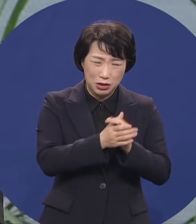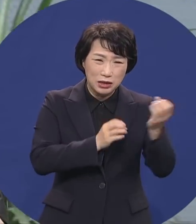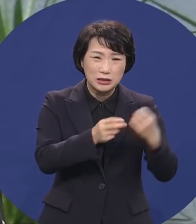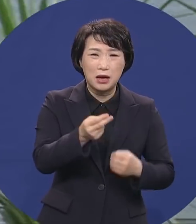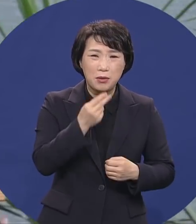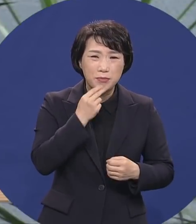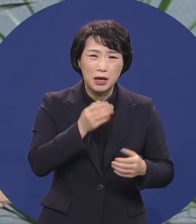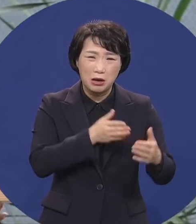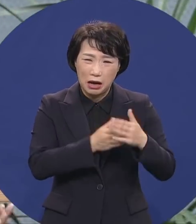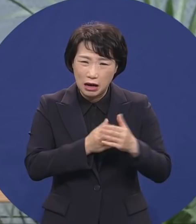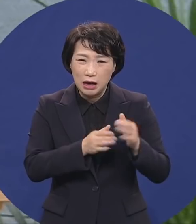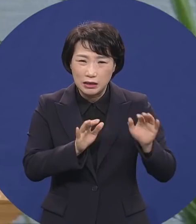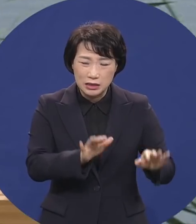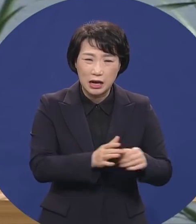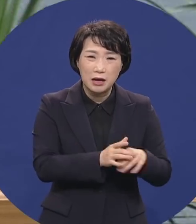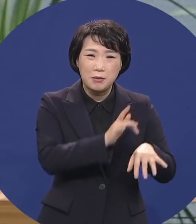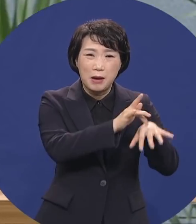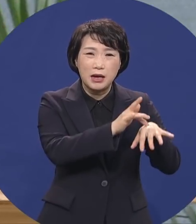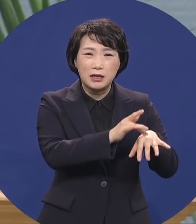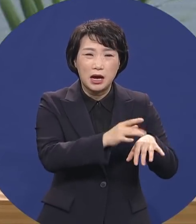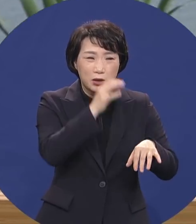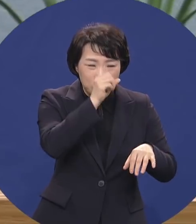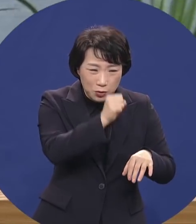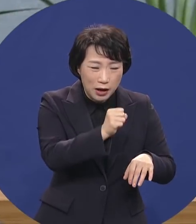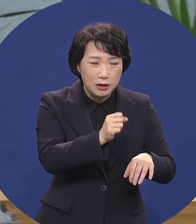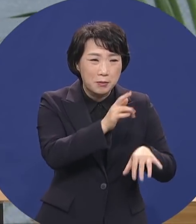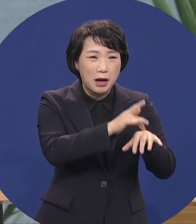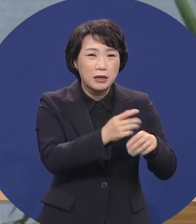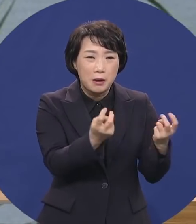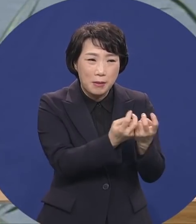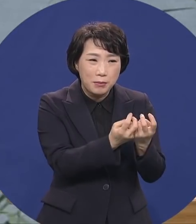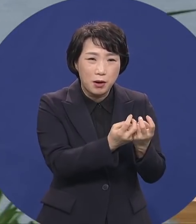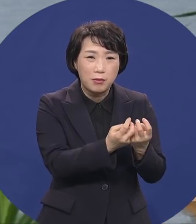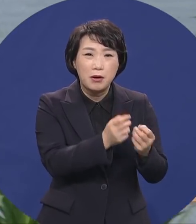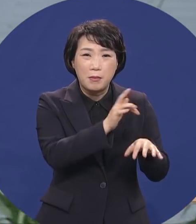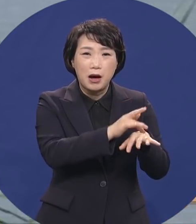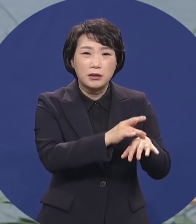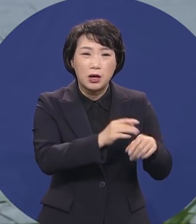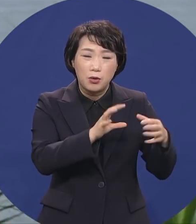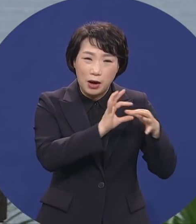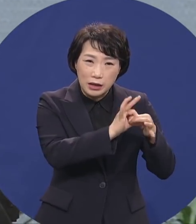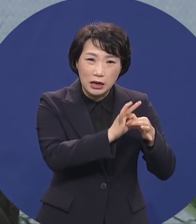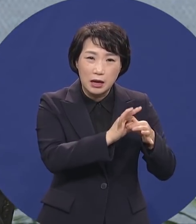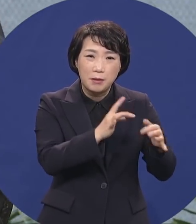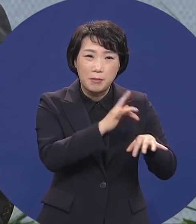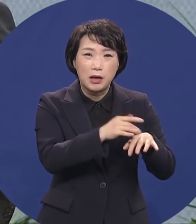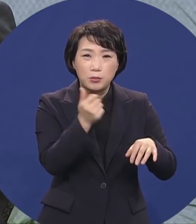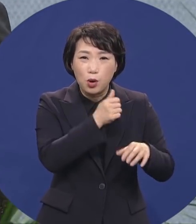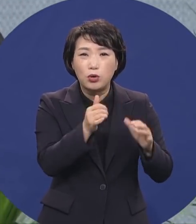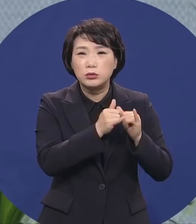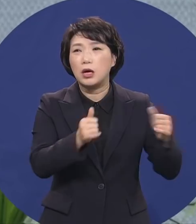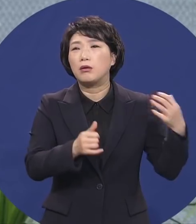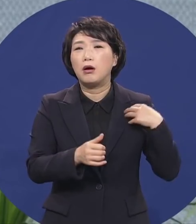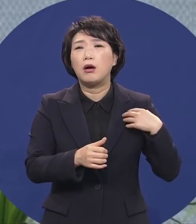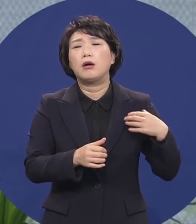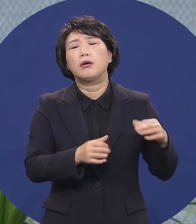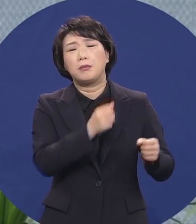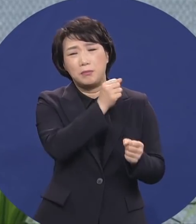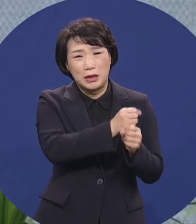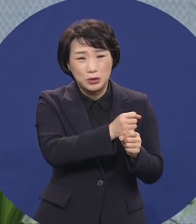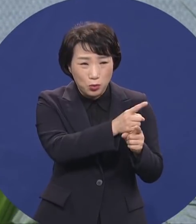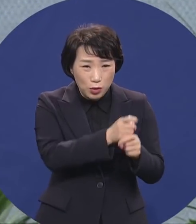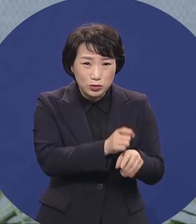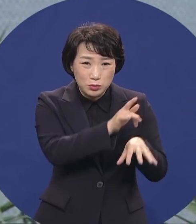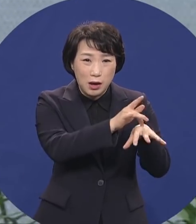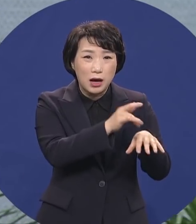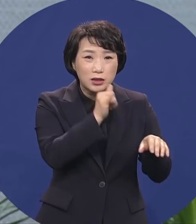없더라 하면서 마귀가 좋아하는 마귀 수작으로 마귀 편에 들어 마귀 변호자가 되면 되게 하는 이